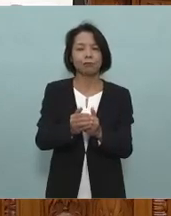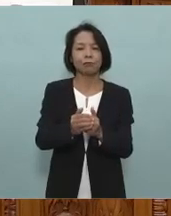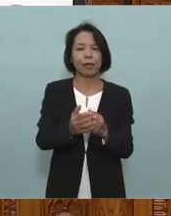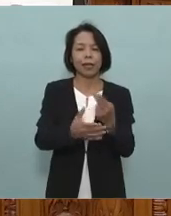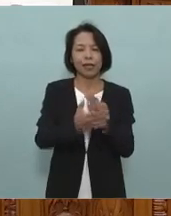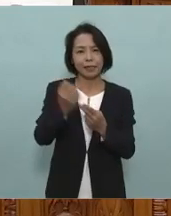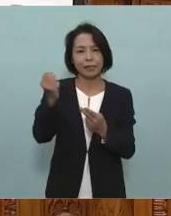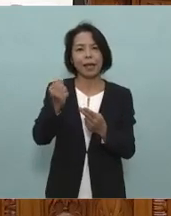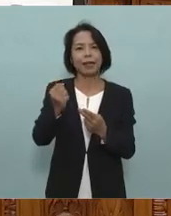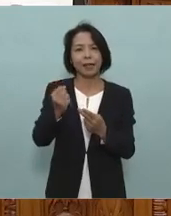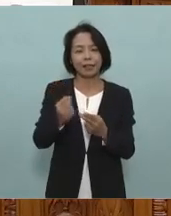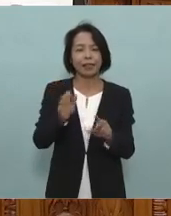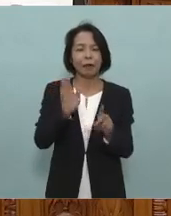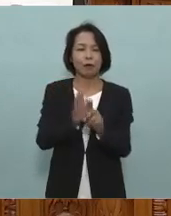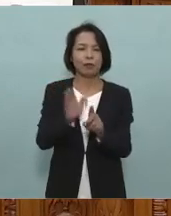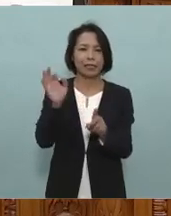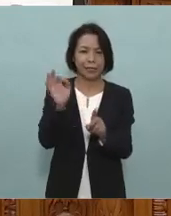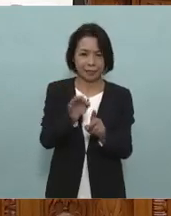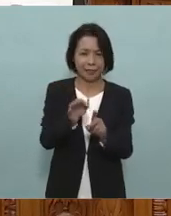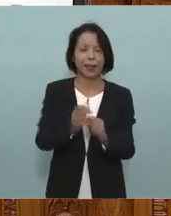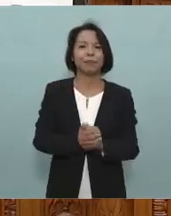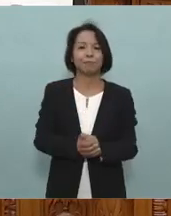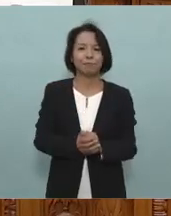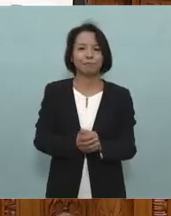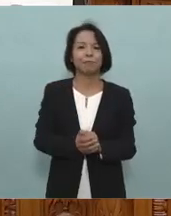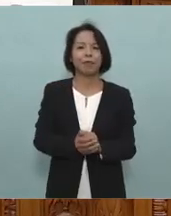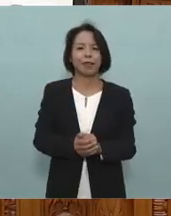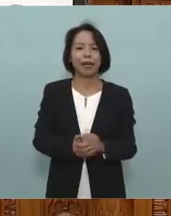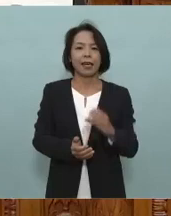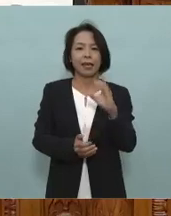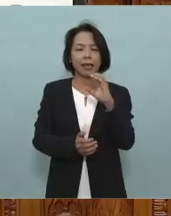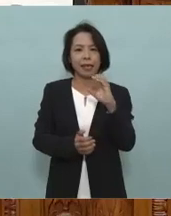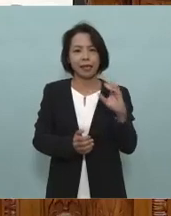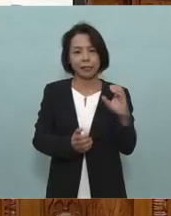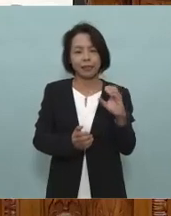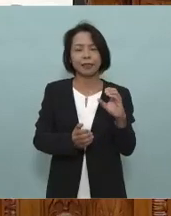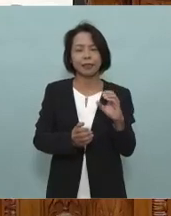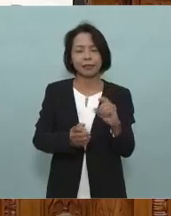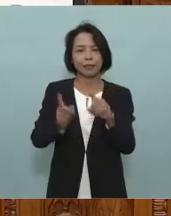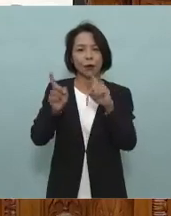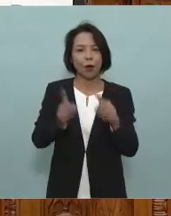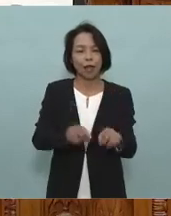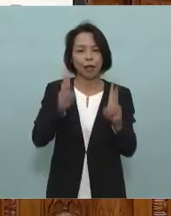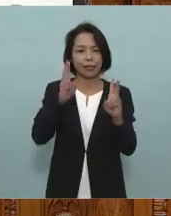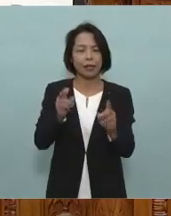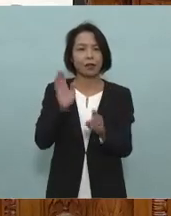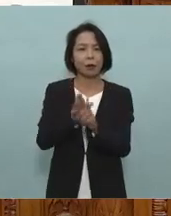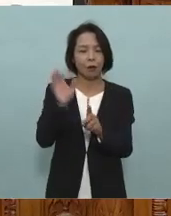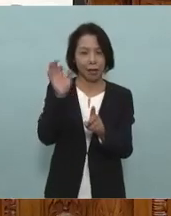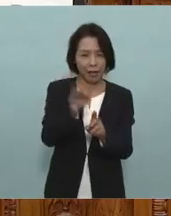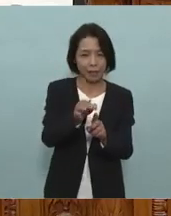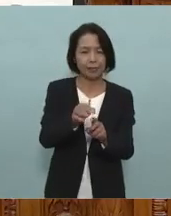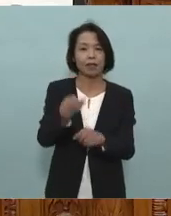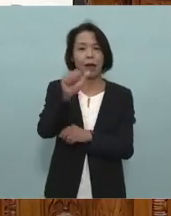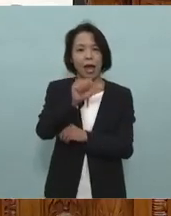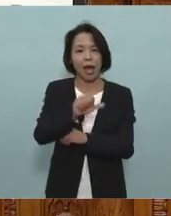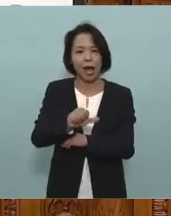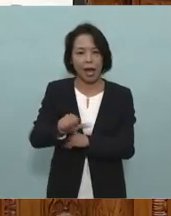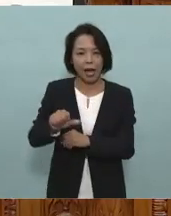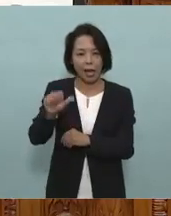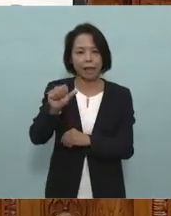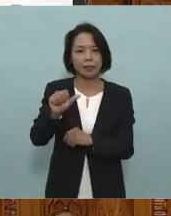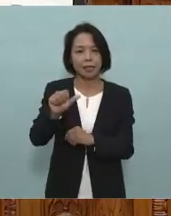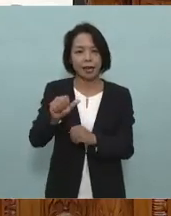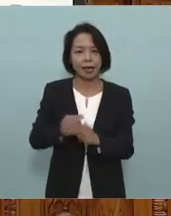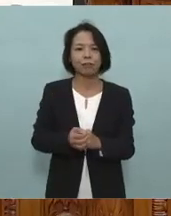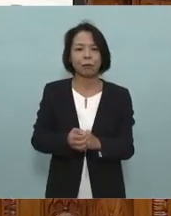な資金支援トランジションファイナンスアジアゼロエミッション共同体これまで申し上げてき